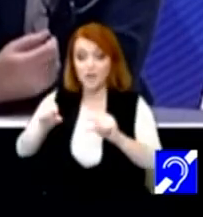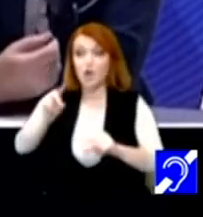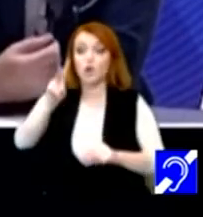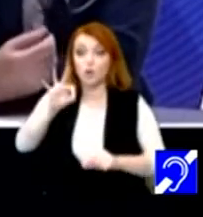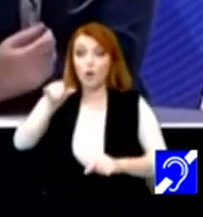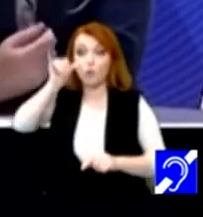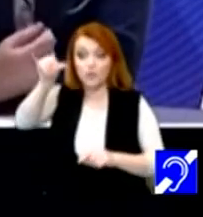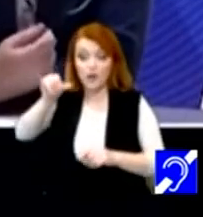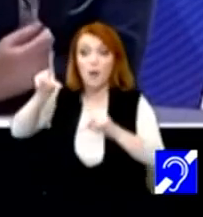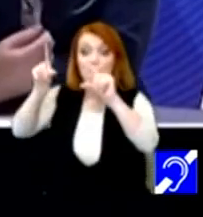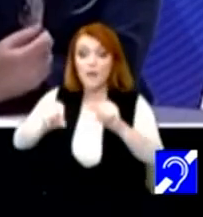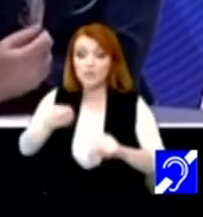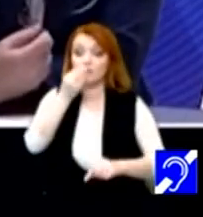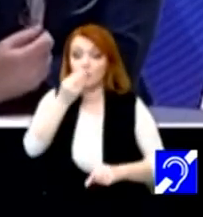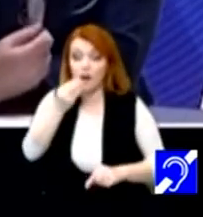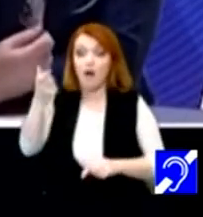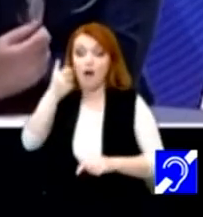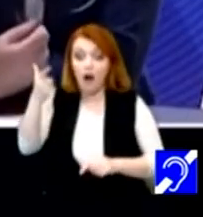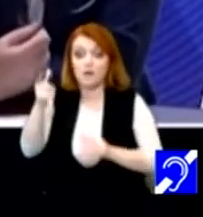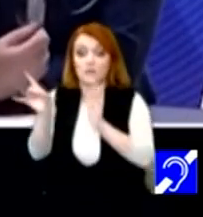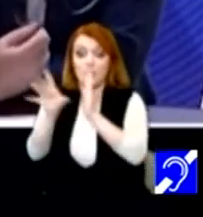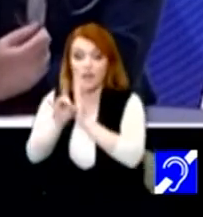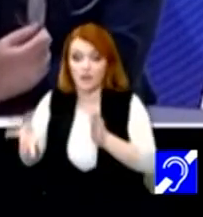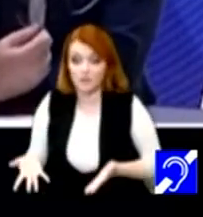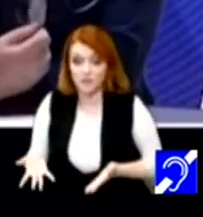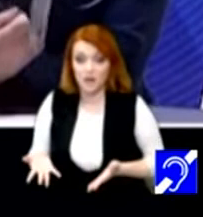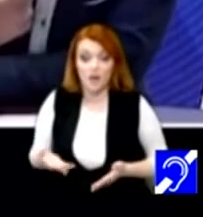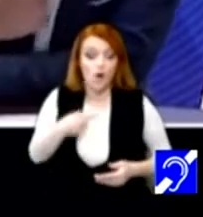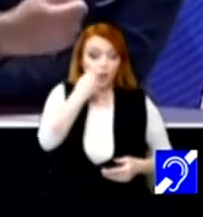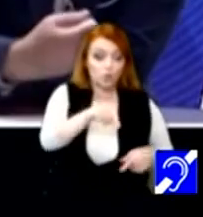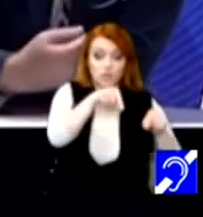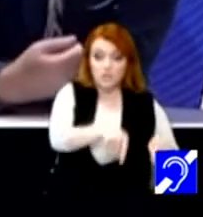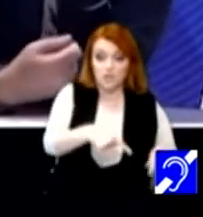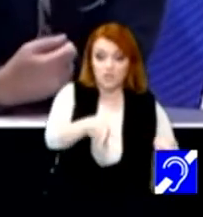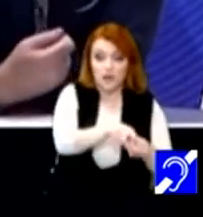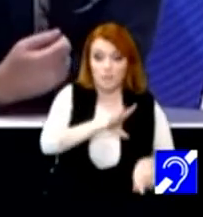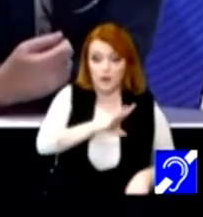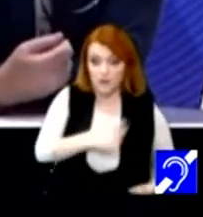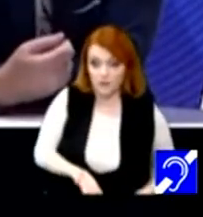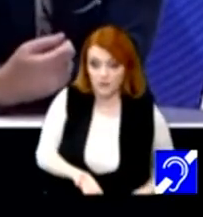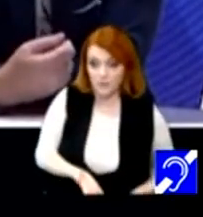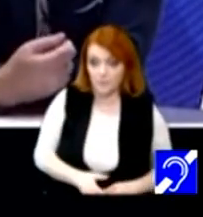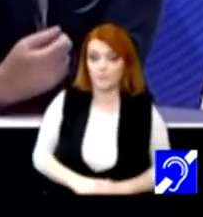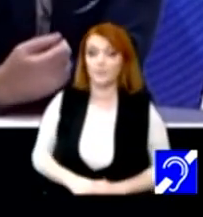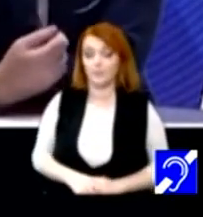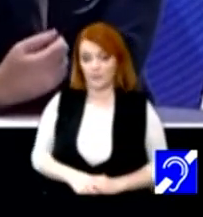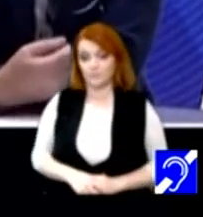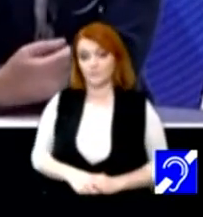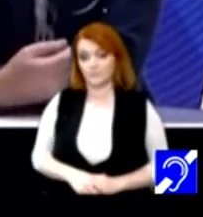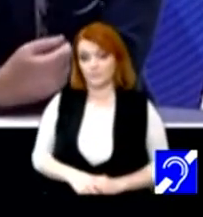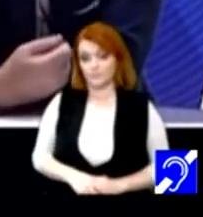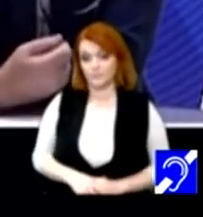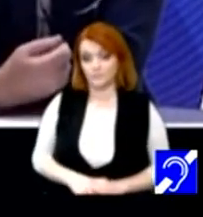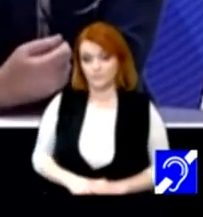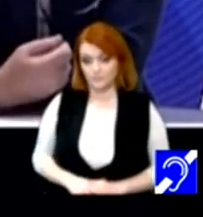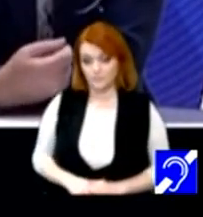stânga Nistrului, el în Moldova poate procura bunuri de 6.100 de lei, iar în stânga Nistrului el cumpără bunuri care noi aici ar